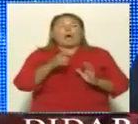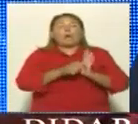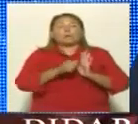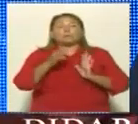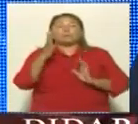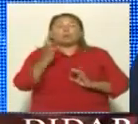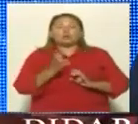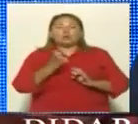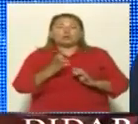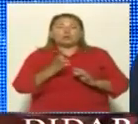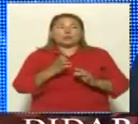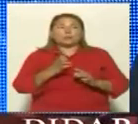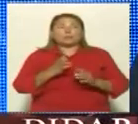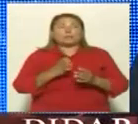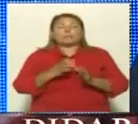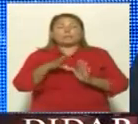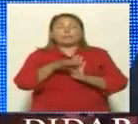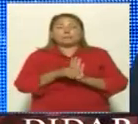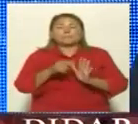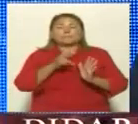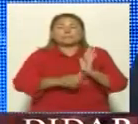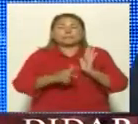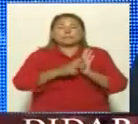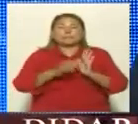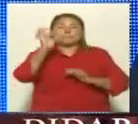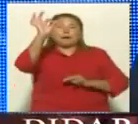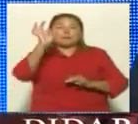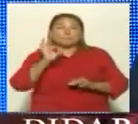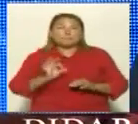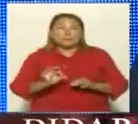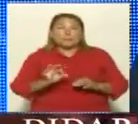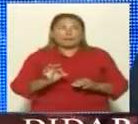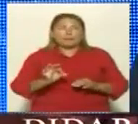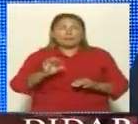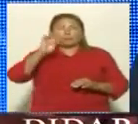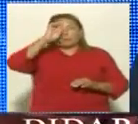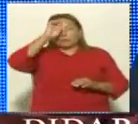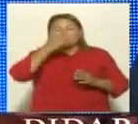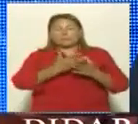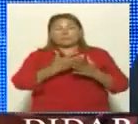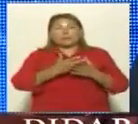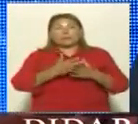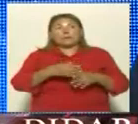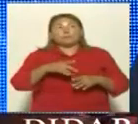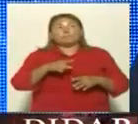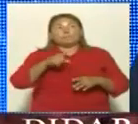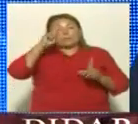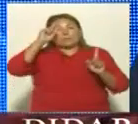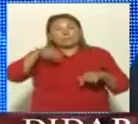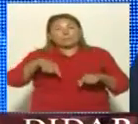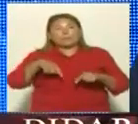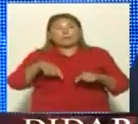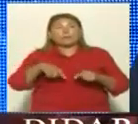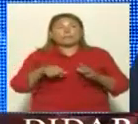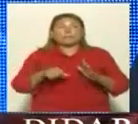6 535-і ұлттық бірыңғай тестілеуге кіріп, 80% мемлекет тарапынан белгіленген, министрлік тарапынан белгіленген